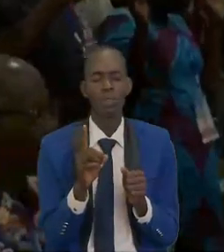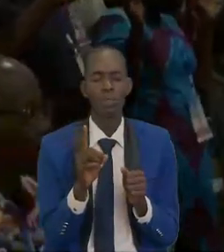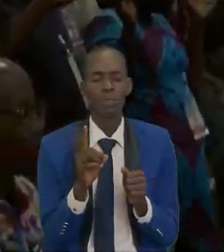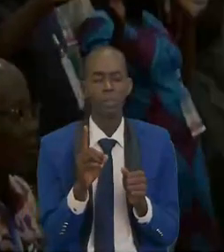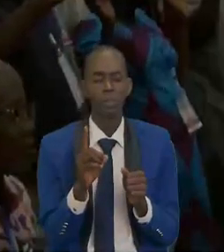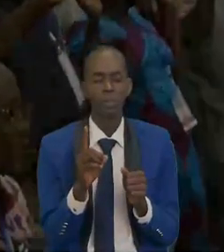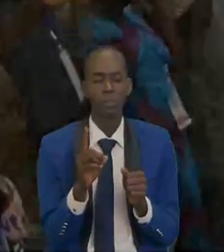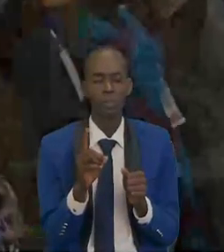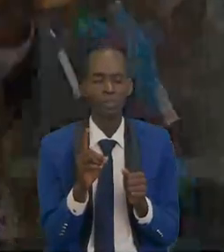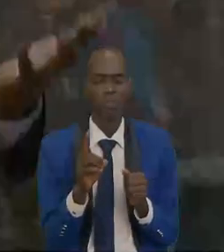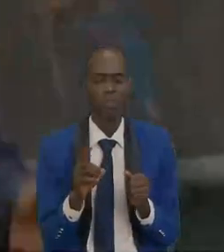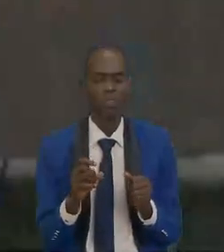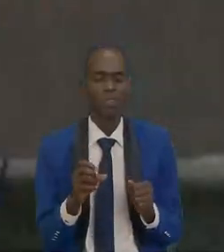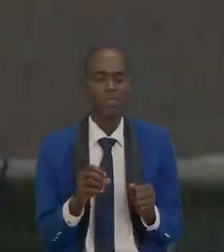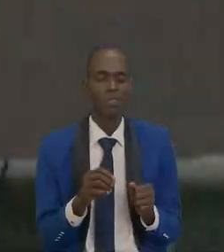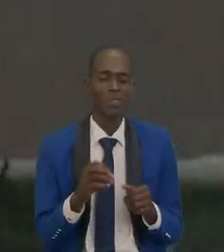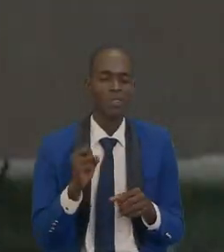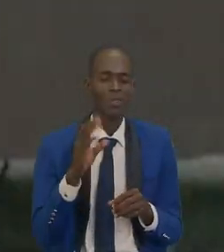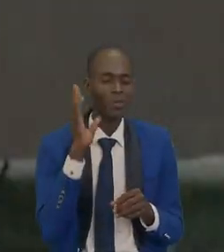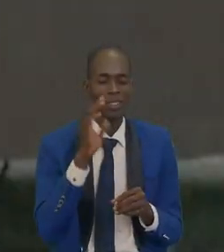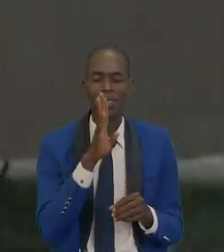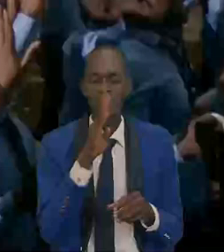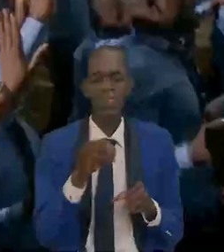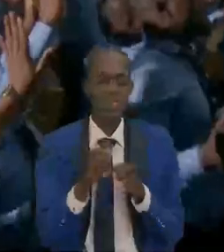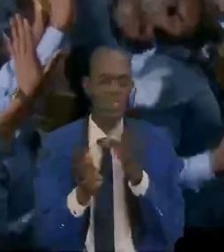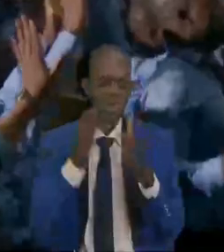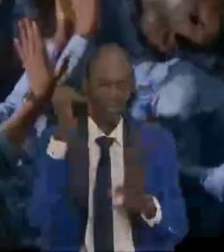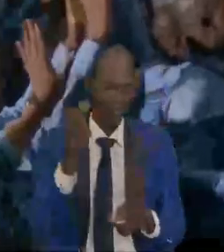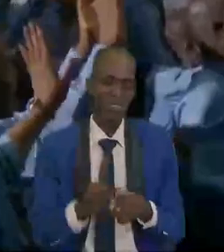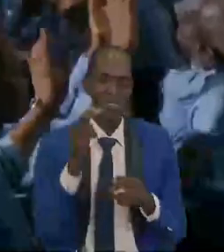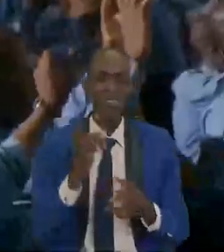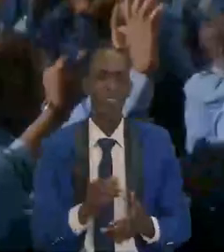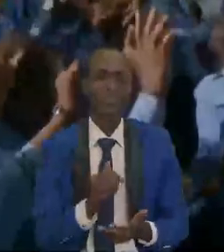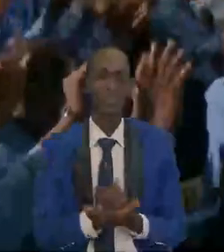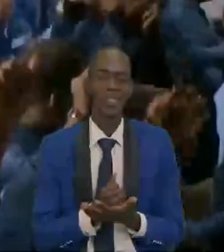C'est fait au nom de Jésus.